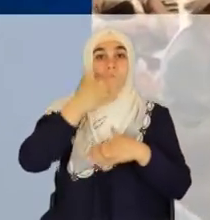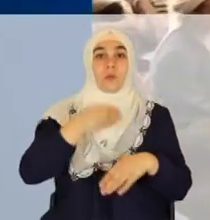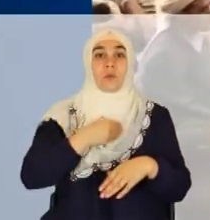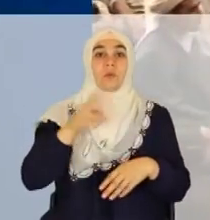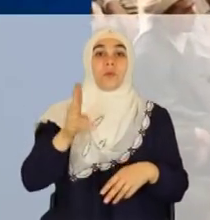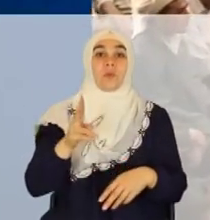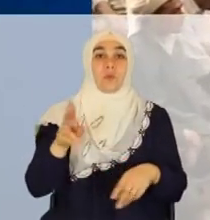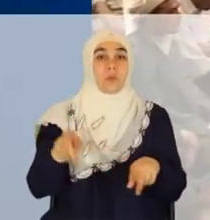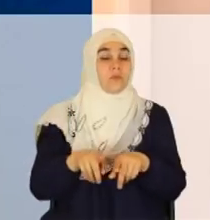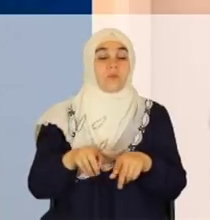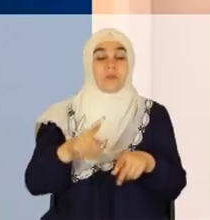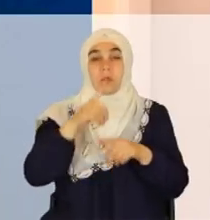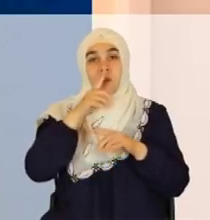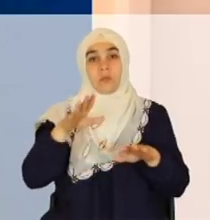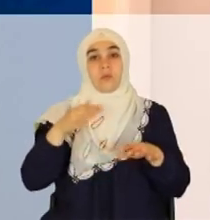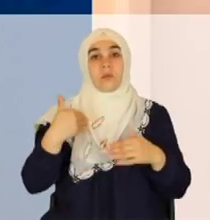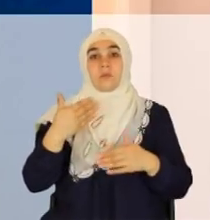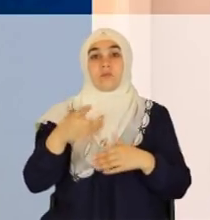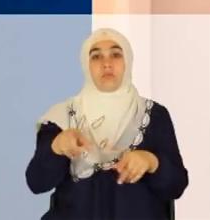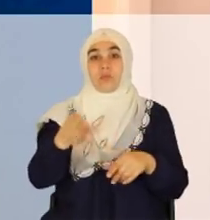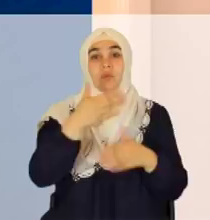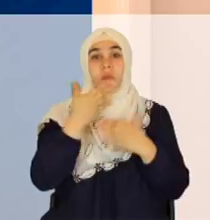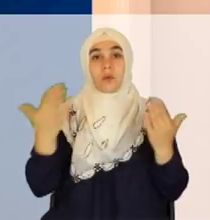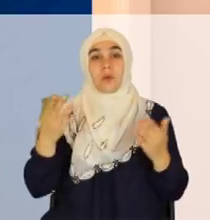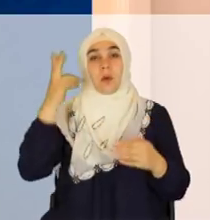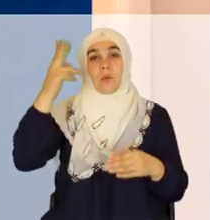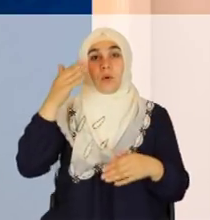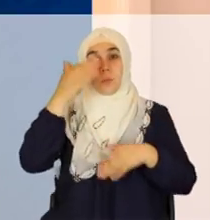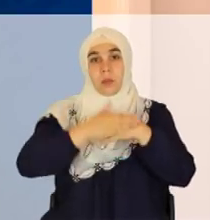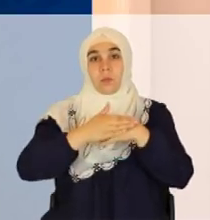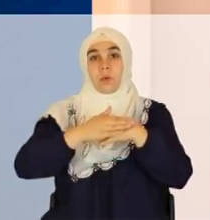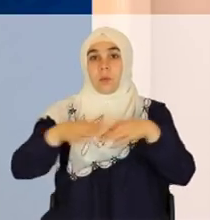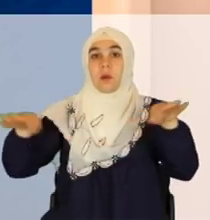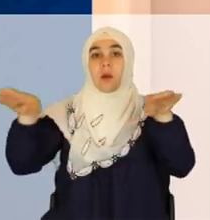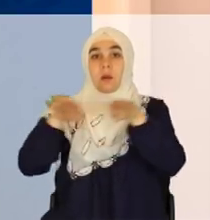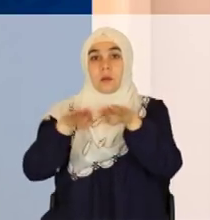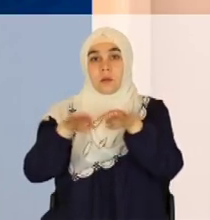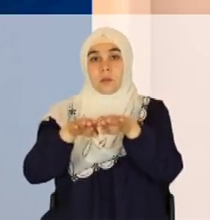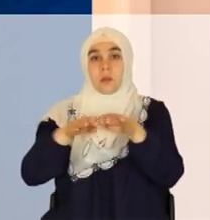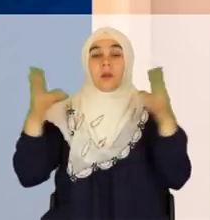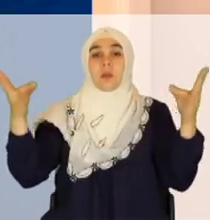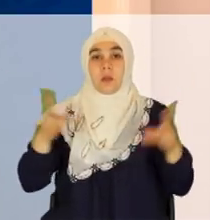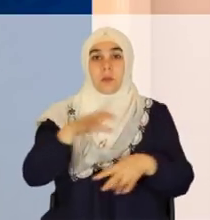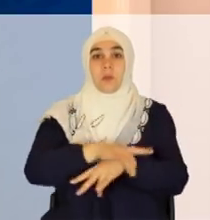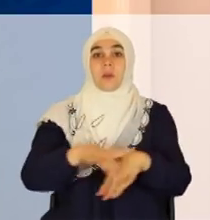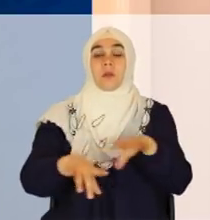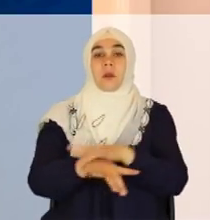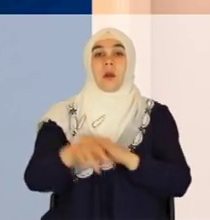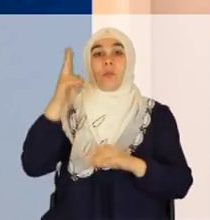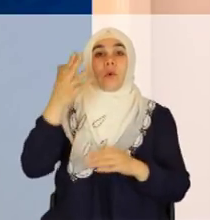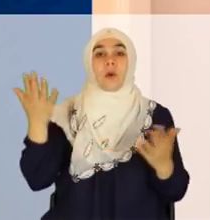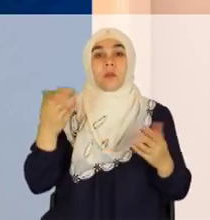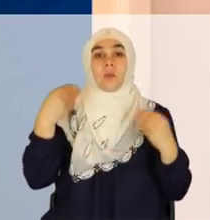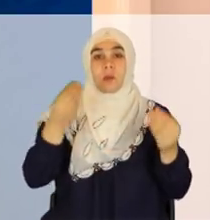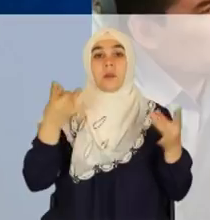bayan. Buna kadar bizde yol yok. Allah'ın bendesi hemme, bir hırbosun, Allah